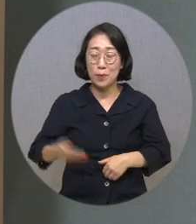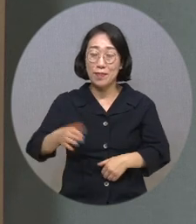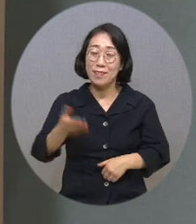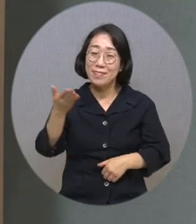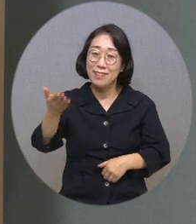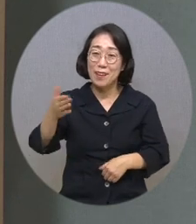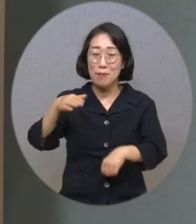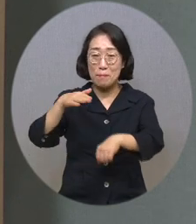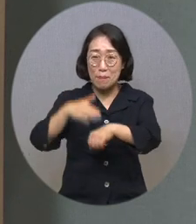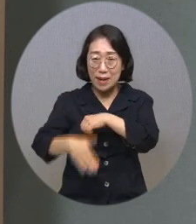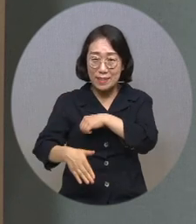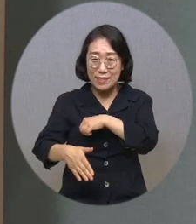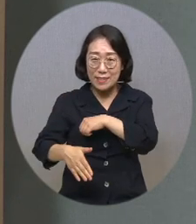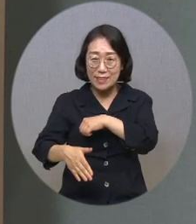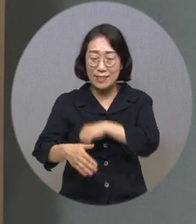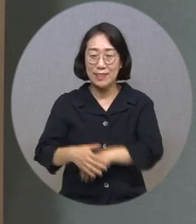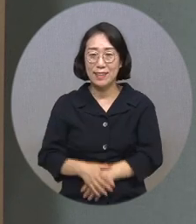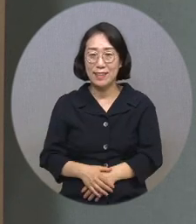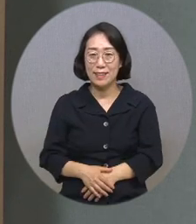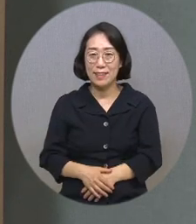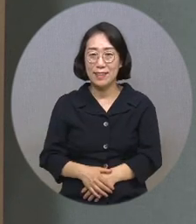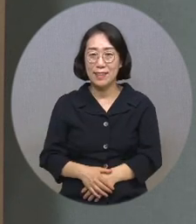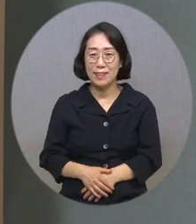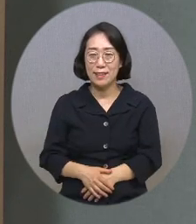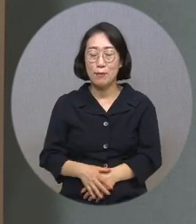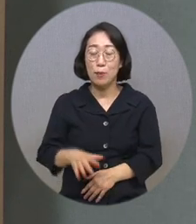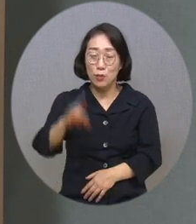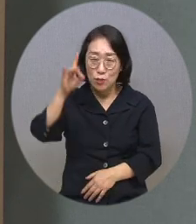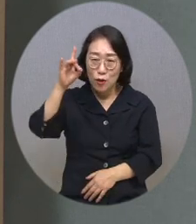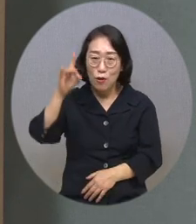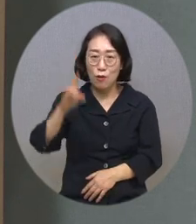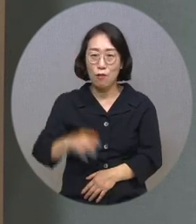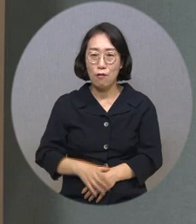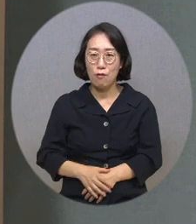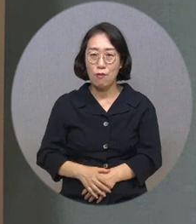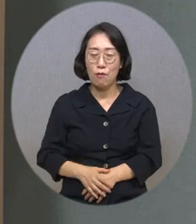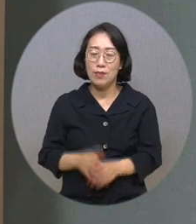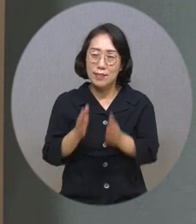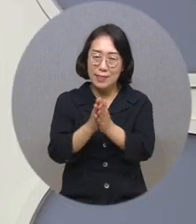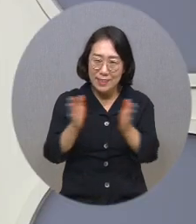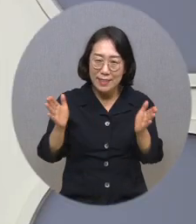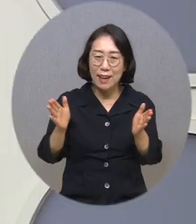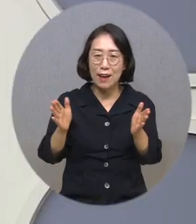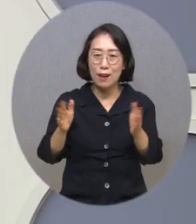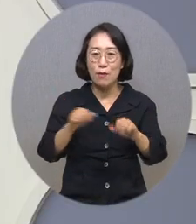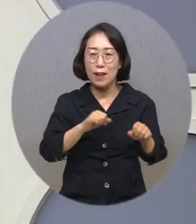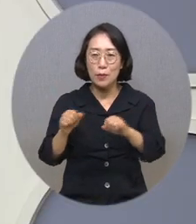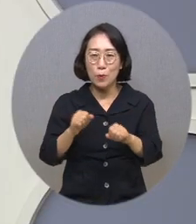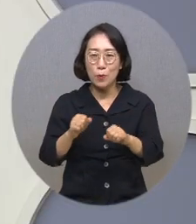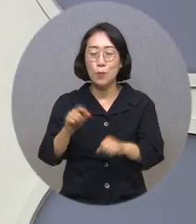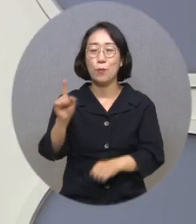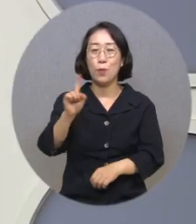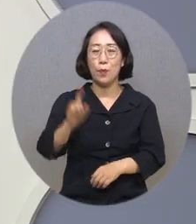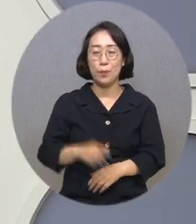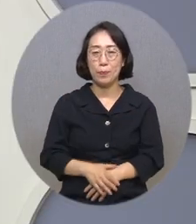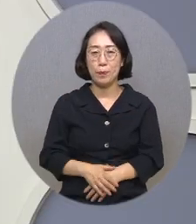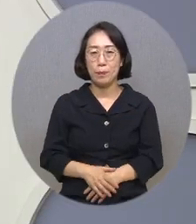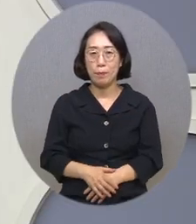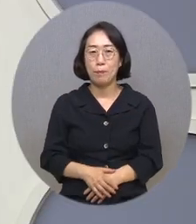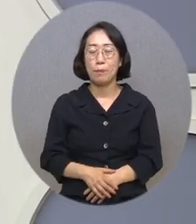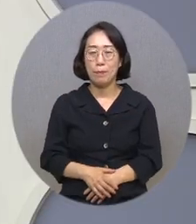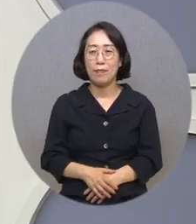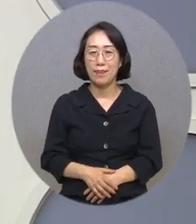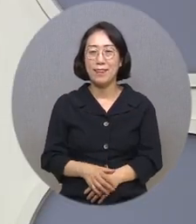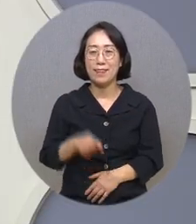스타일로 취임하시면 바로 먼저 작업에 착수하는 게 뭡니까? 그 부분이